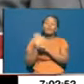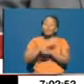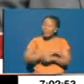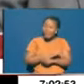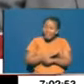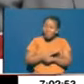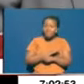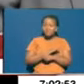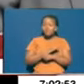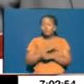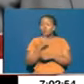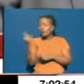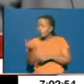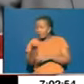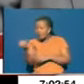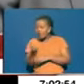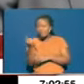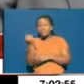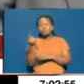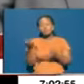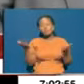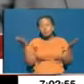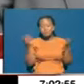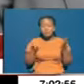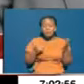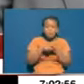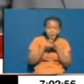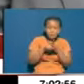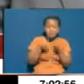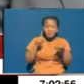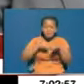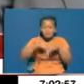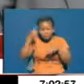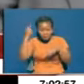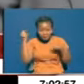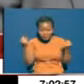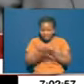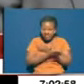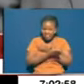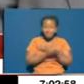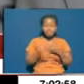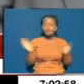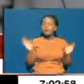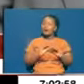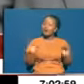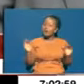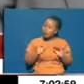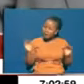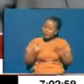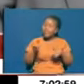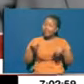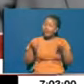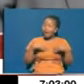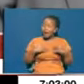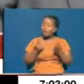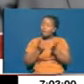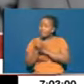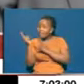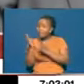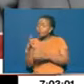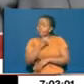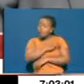nocturnal. It does not thrive in darkness. There is genuine fear that this